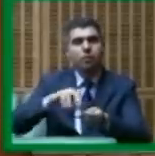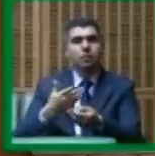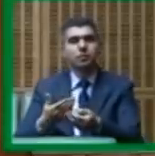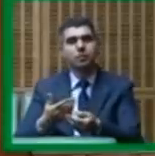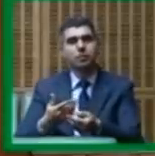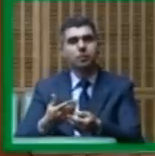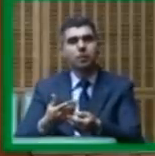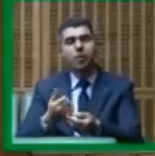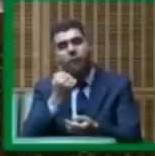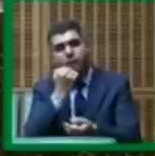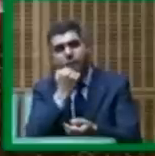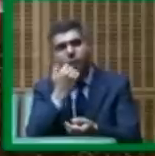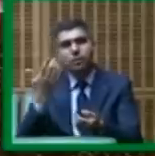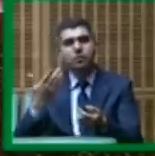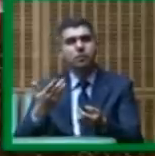والوعي به